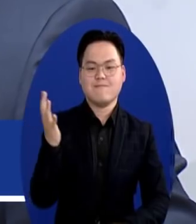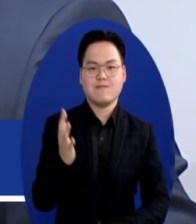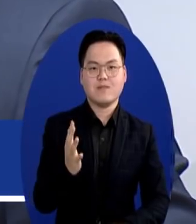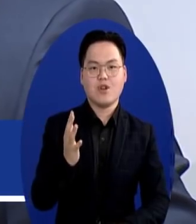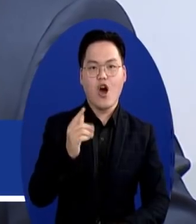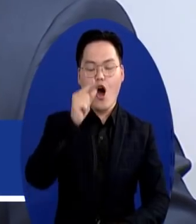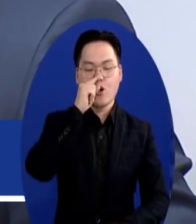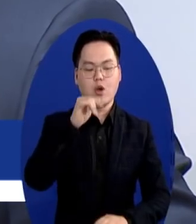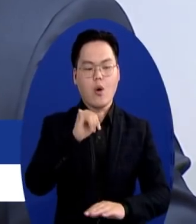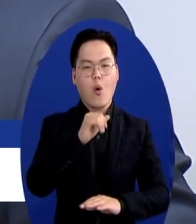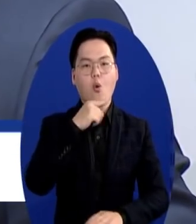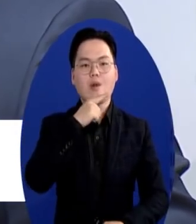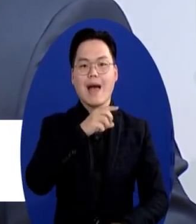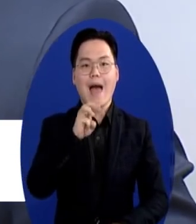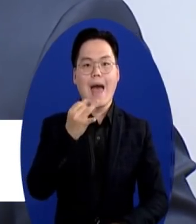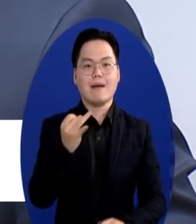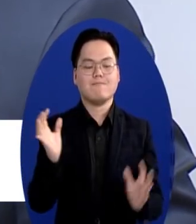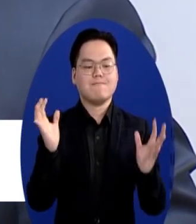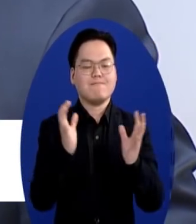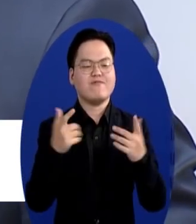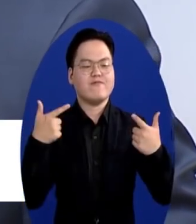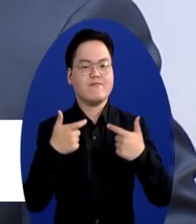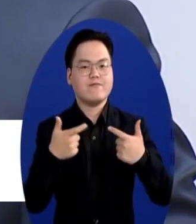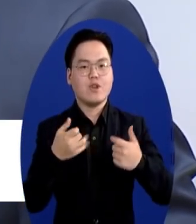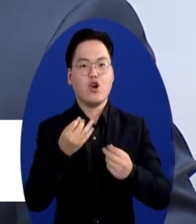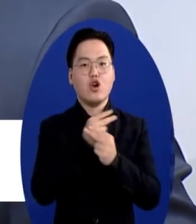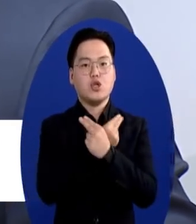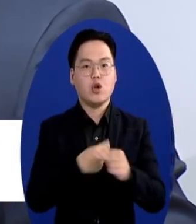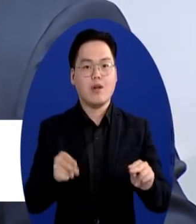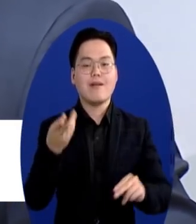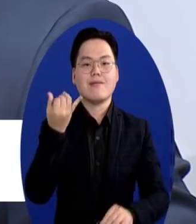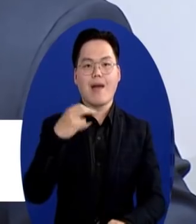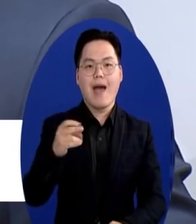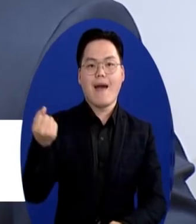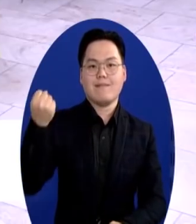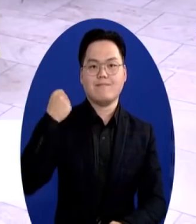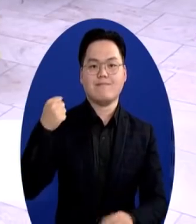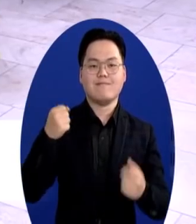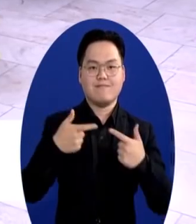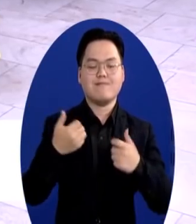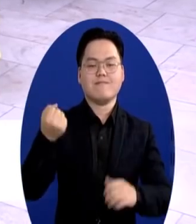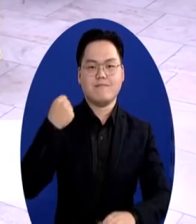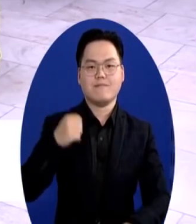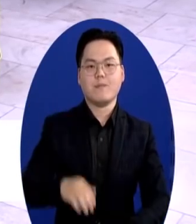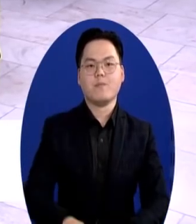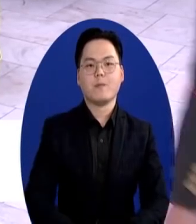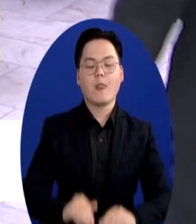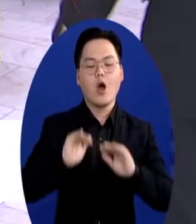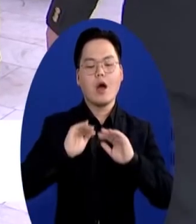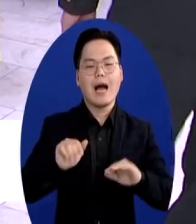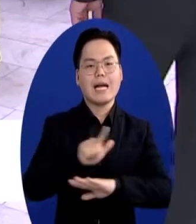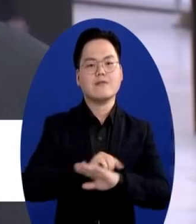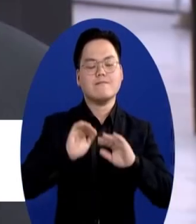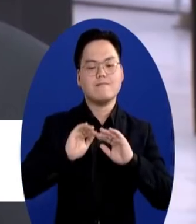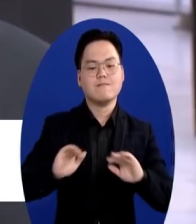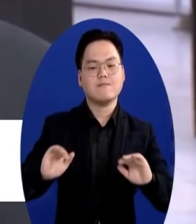улаан аримтай мөр зэрэгцэн тулалдаж чөлөөлөх дайнд ял байгуулсан явдал юм а. Энэ одоо тусгаар тогтнол гэдэг бол аль ч